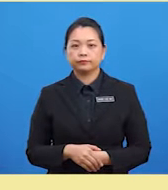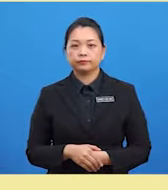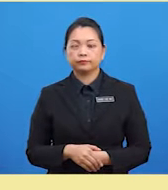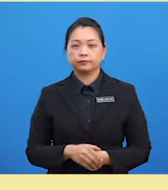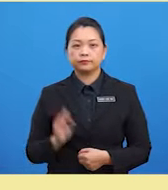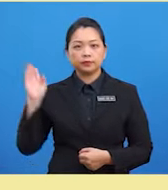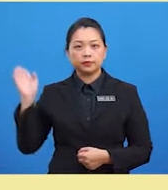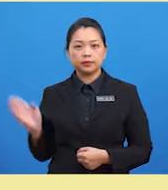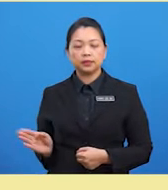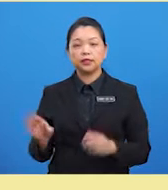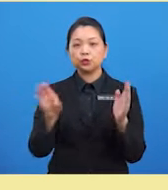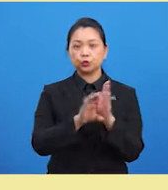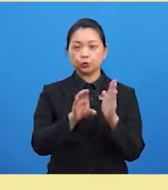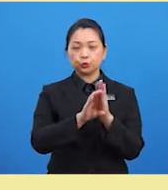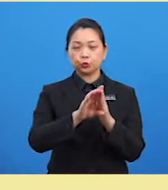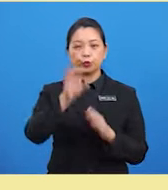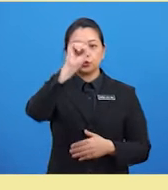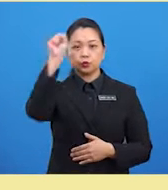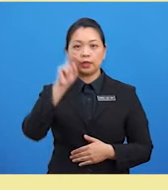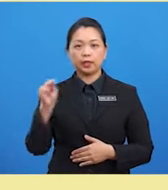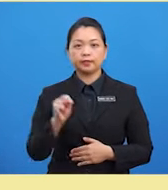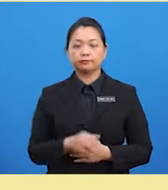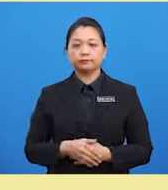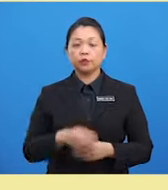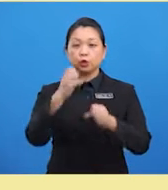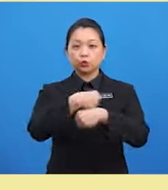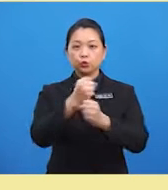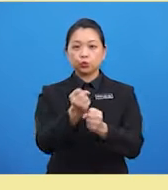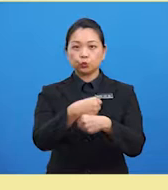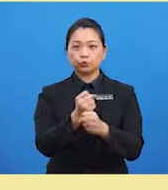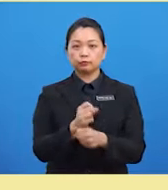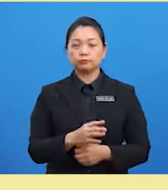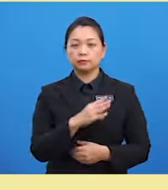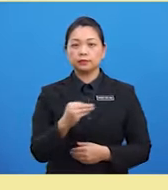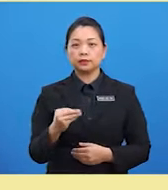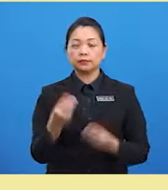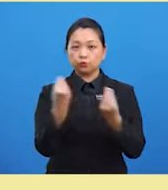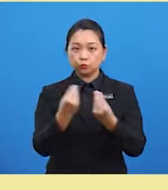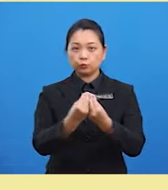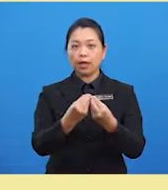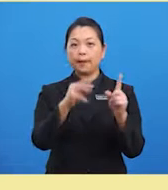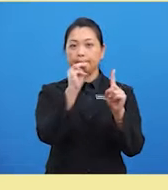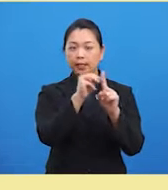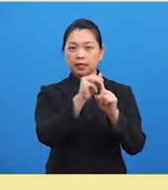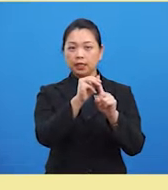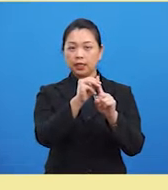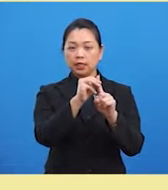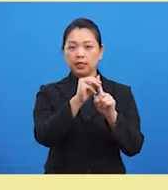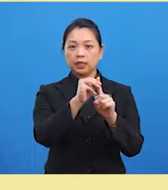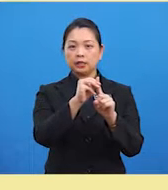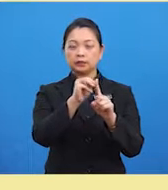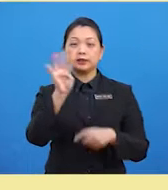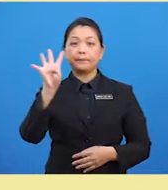Ini merupakan contoh soalan struktur dan jumlah peruntukan markah adalah